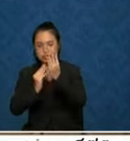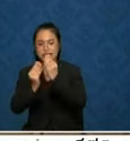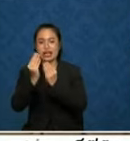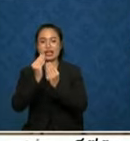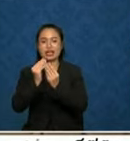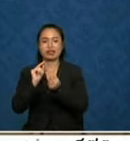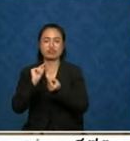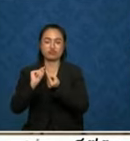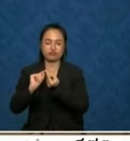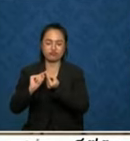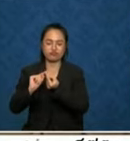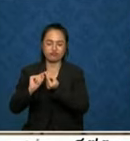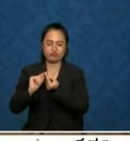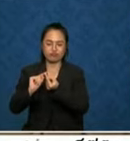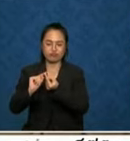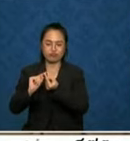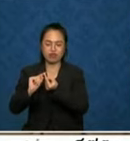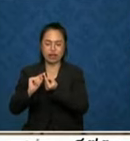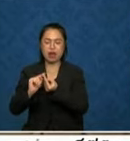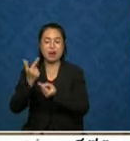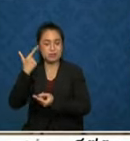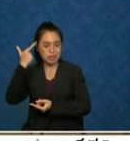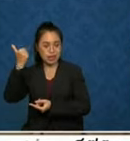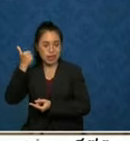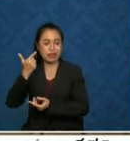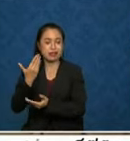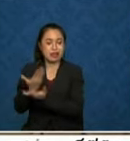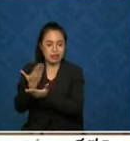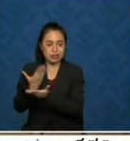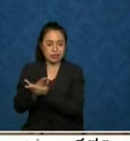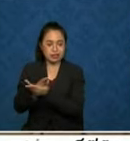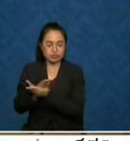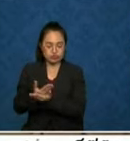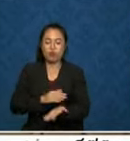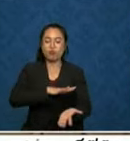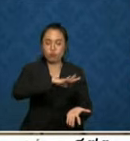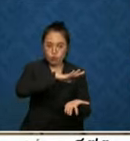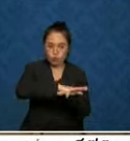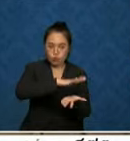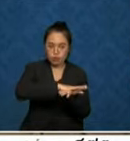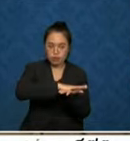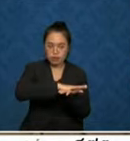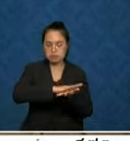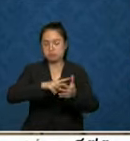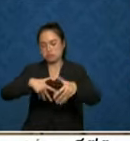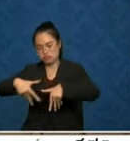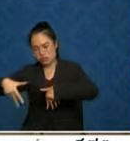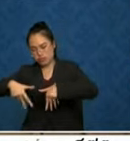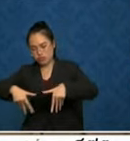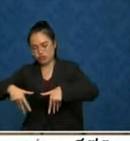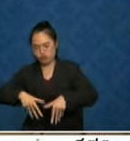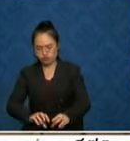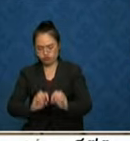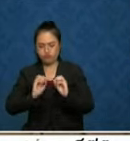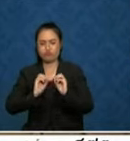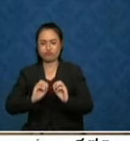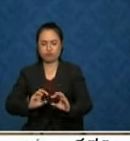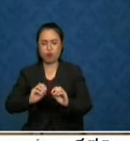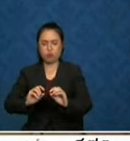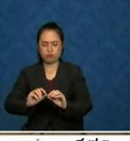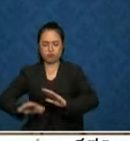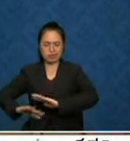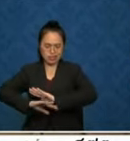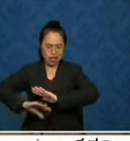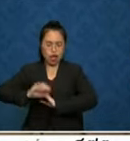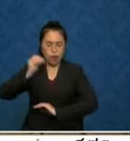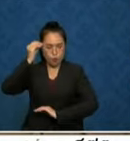รู้ทางการเงินอย่างจริงจังทั้งในระดับโรงเรียนและระดับประชาชนนะคะต้องเรียนและฝึ